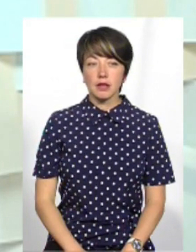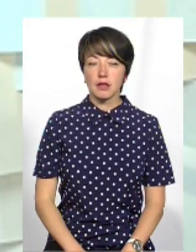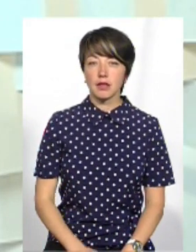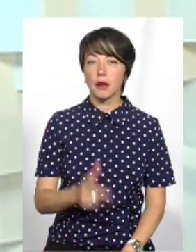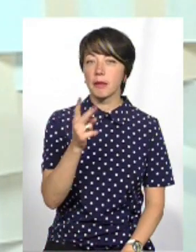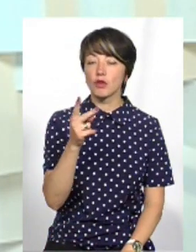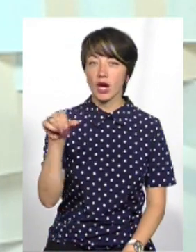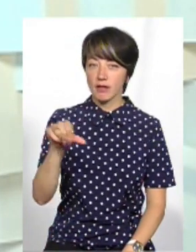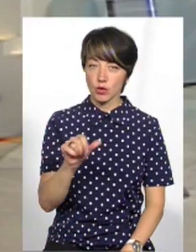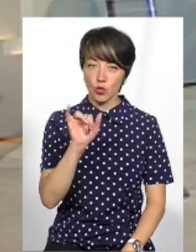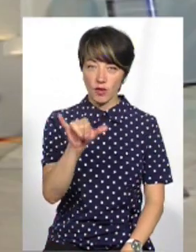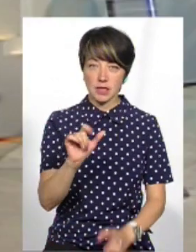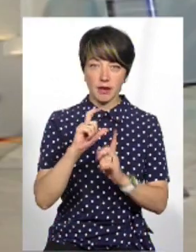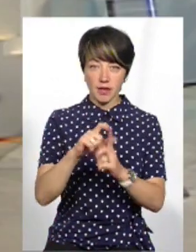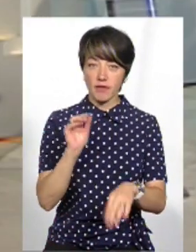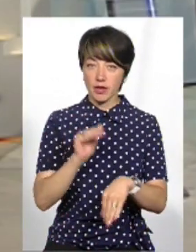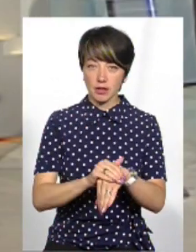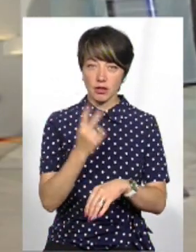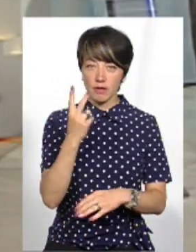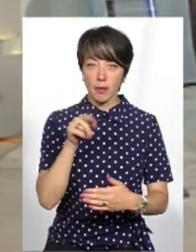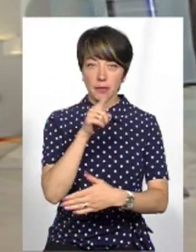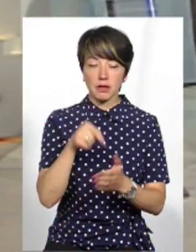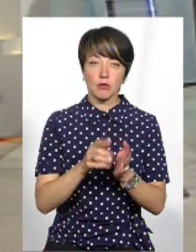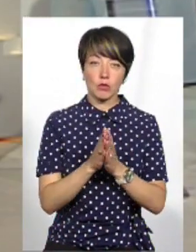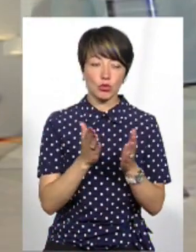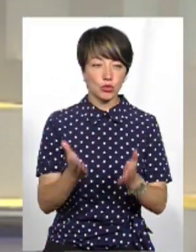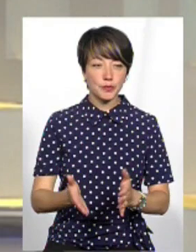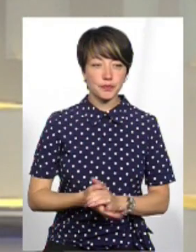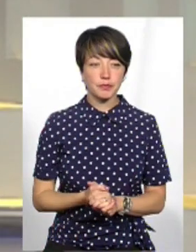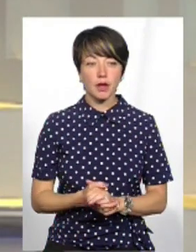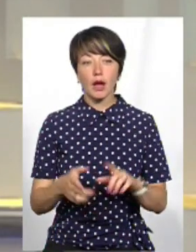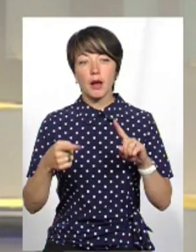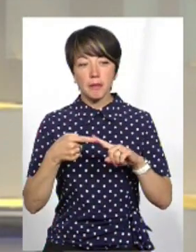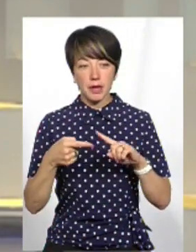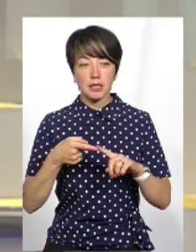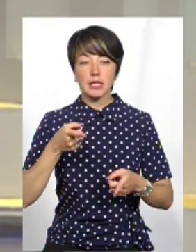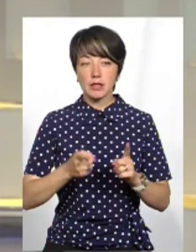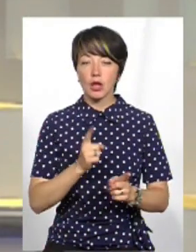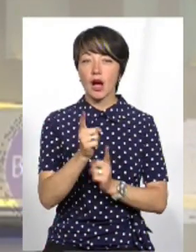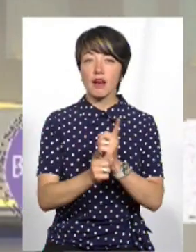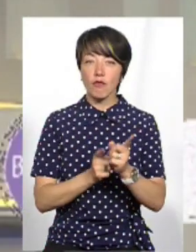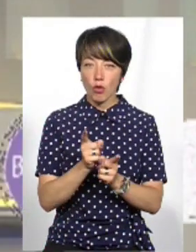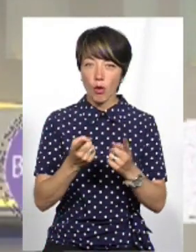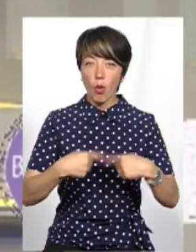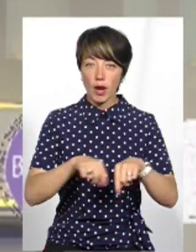Пане Вікторе, 1,5 хвилини у вас для відповідей. Фактично 2 питання, прошу. Розуміло. Перше питання. Дійсно, реформа